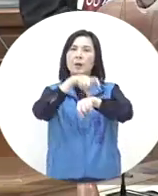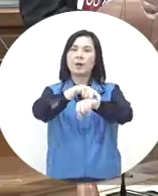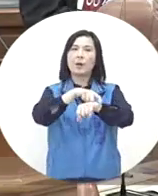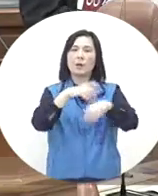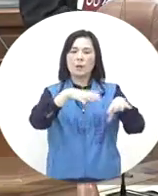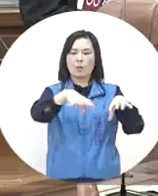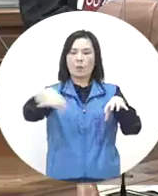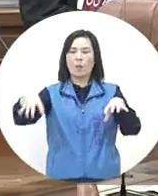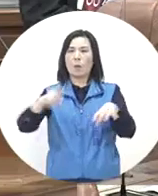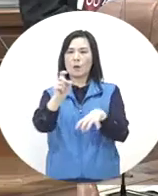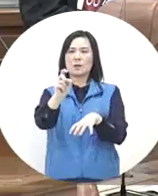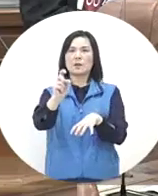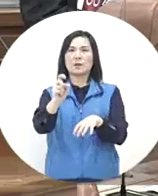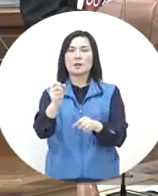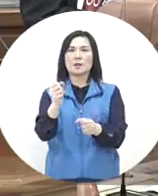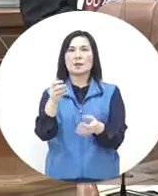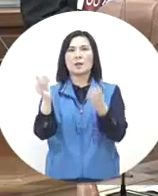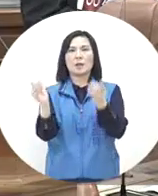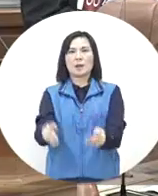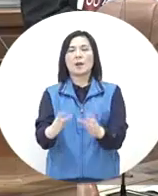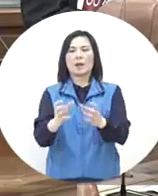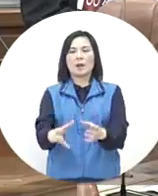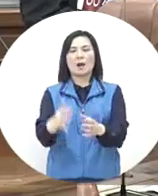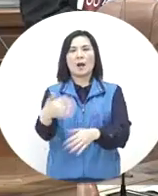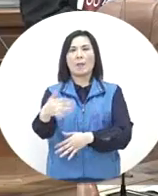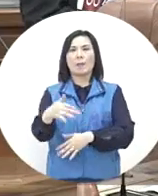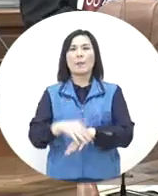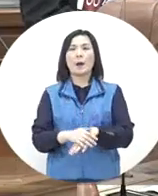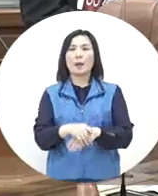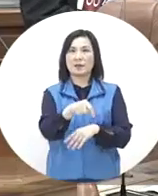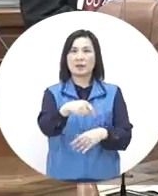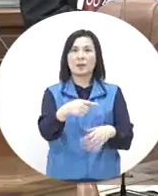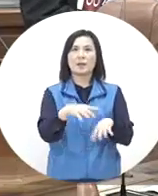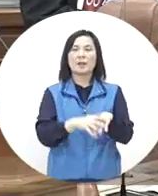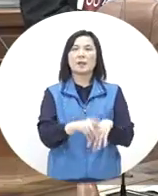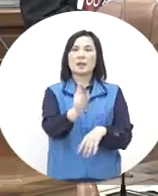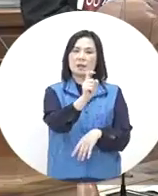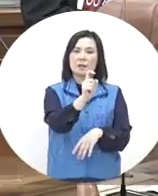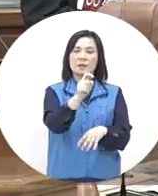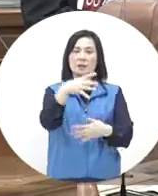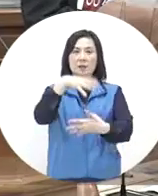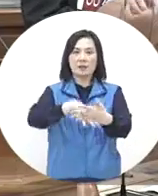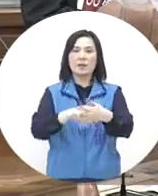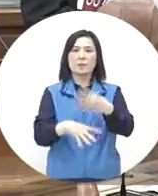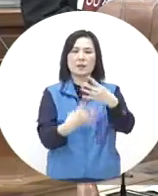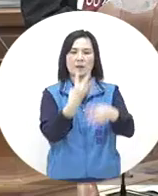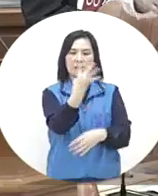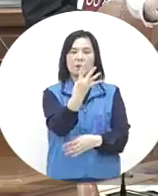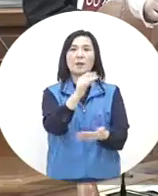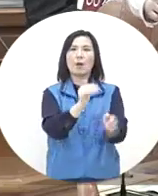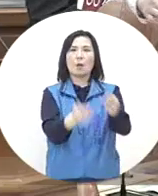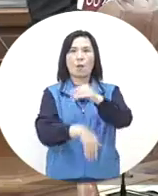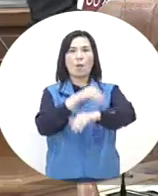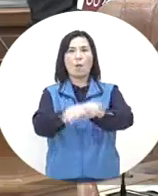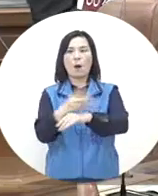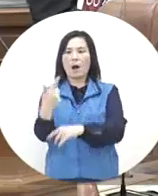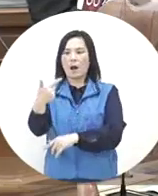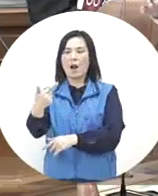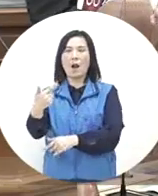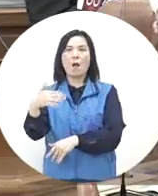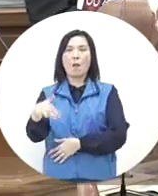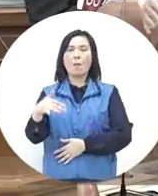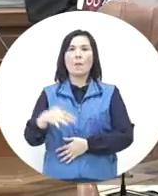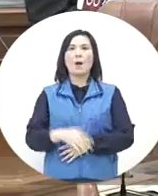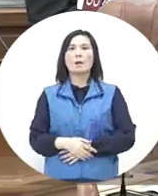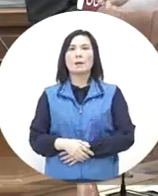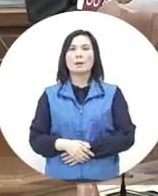以十个所在只做四个而已，还有六个还没做，这都是我爱紧拼的所在。 一定一定，我说真的，这淡海轻轨